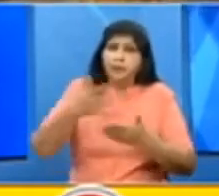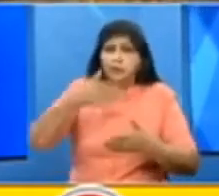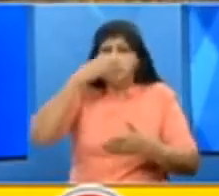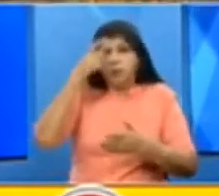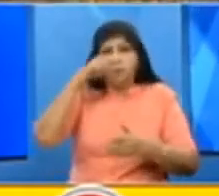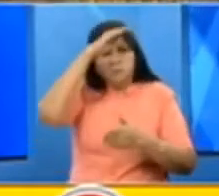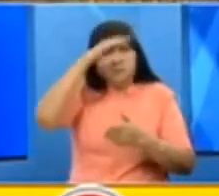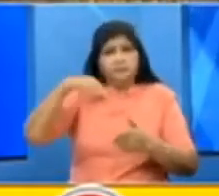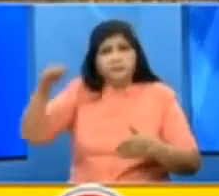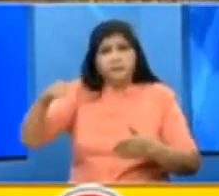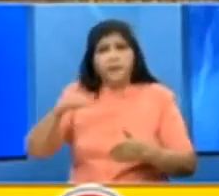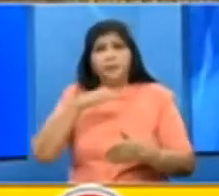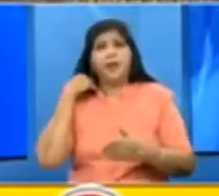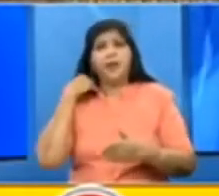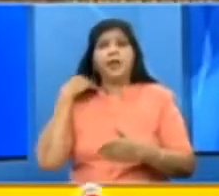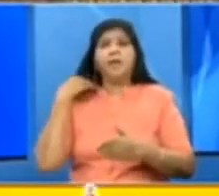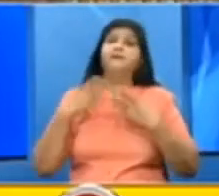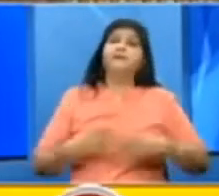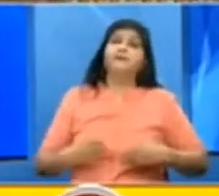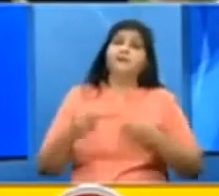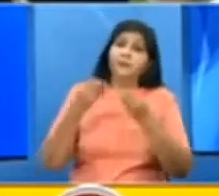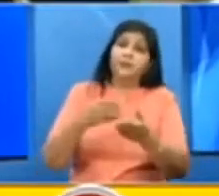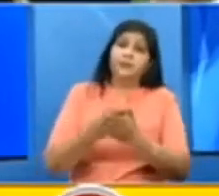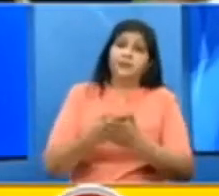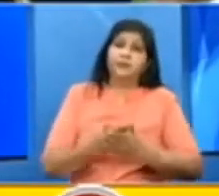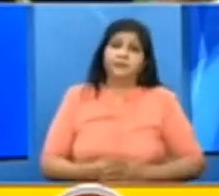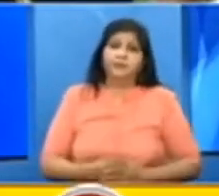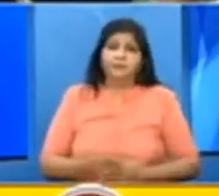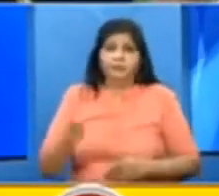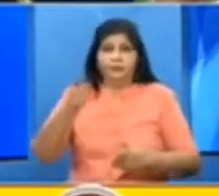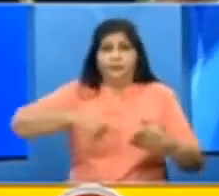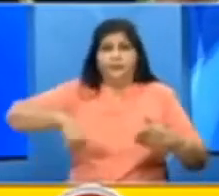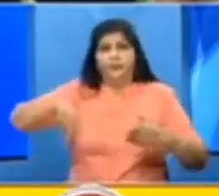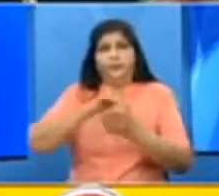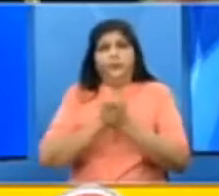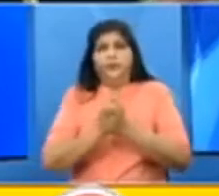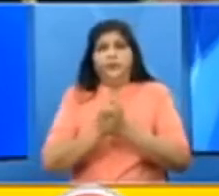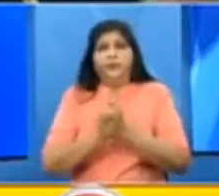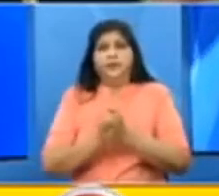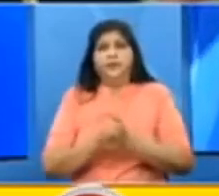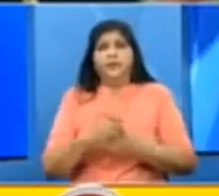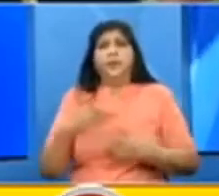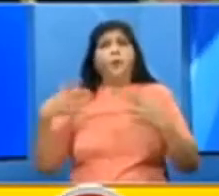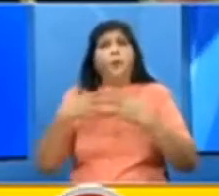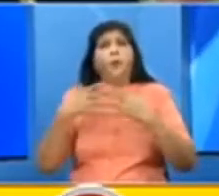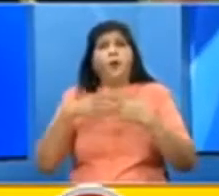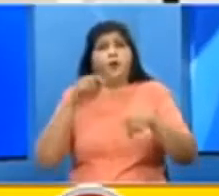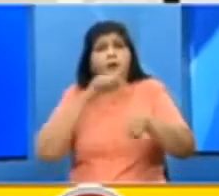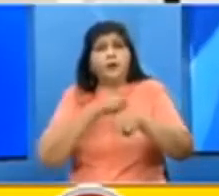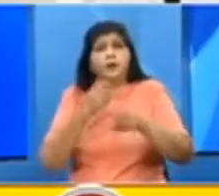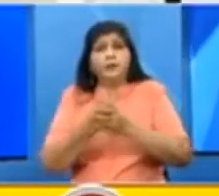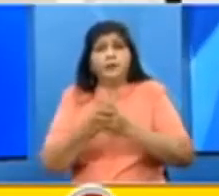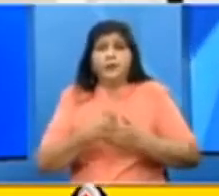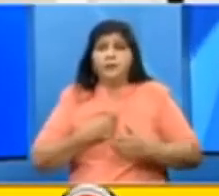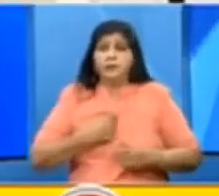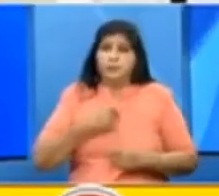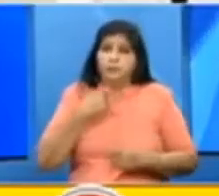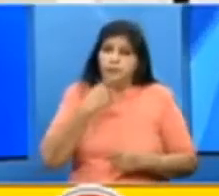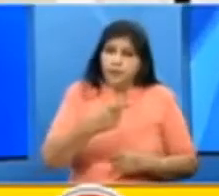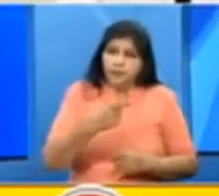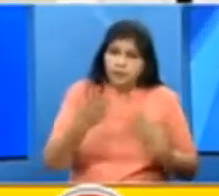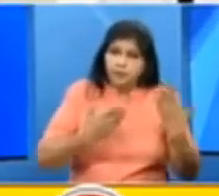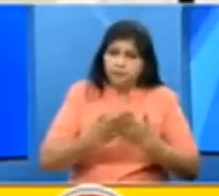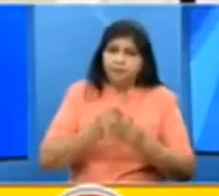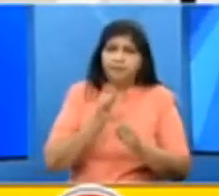अपने प्राणों की आहुति दी थी। साथियों, युद्ध की परिस्थिति में हम जो बात कहते हैं,